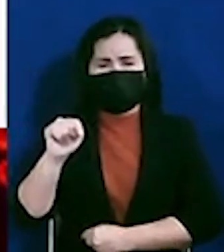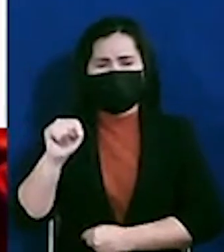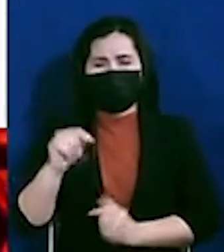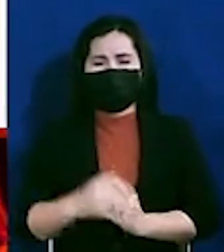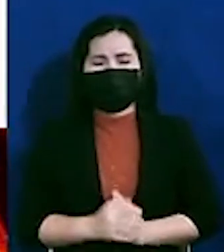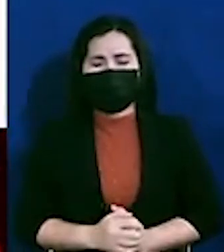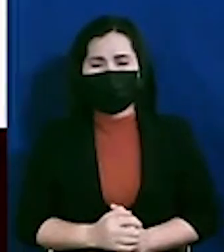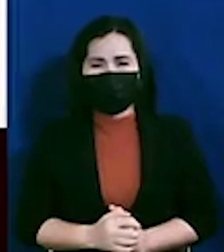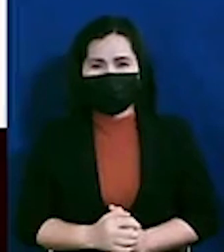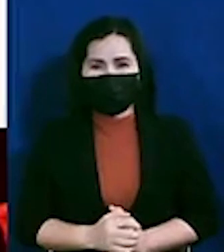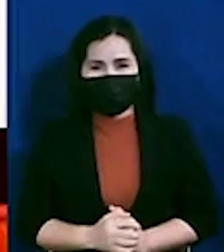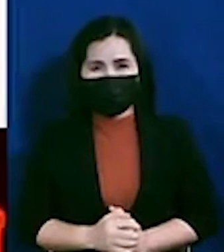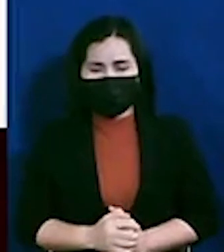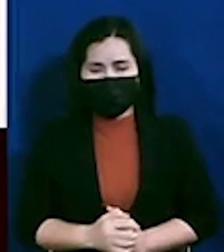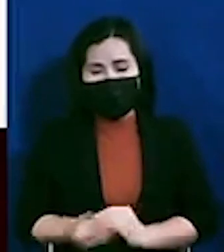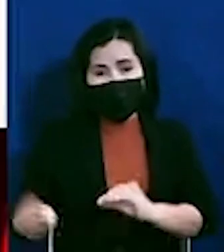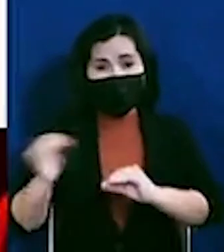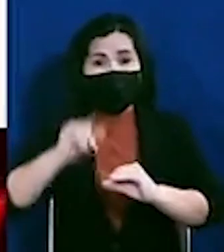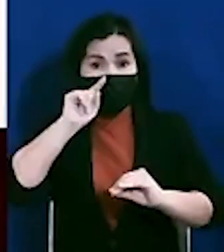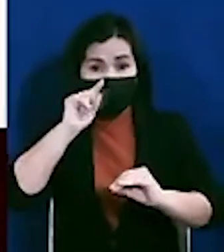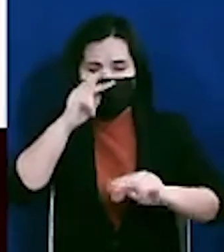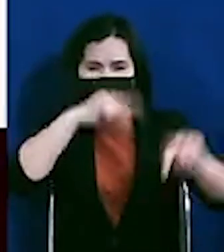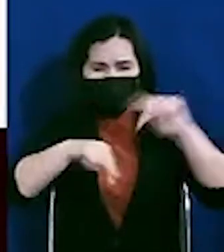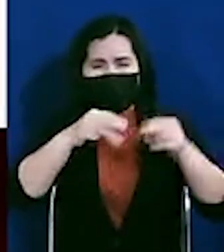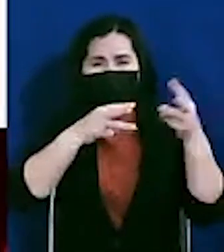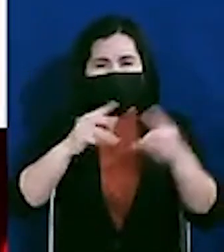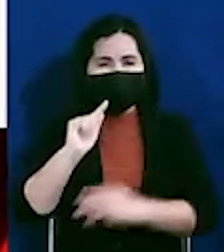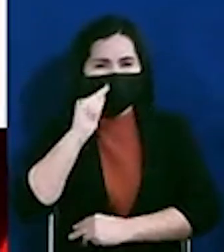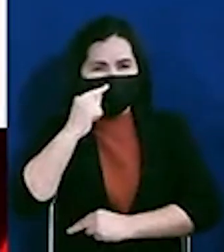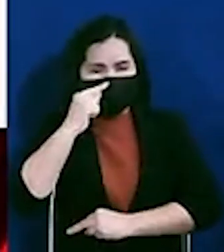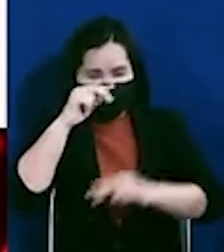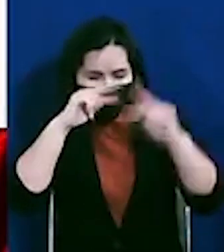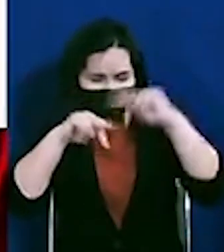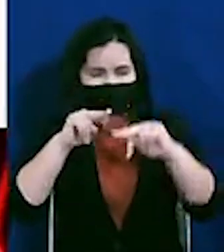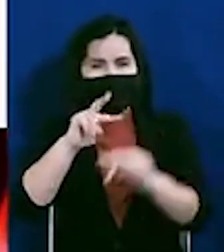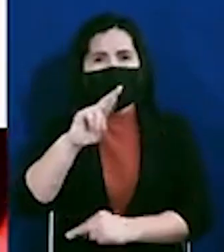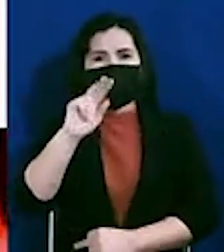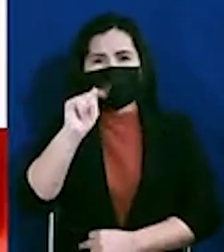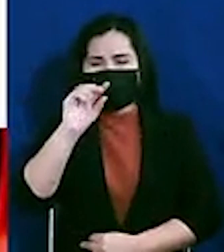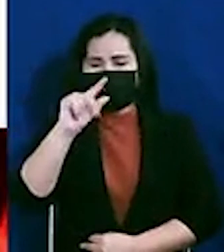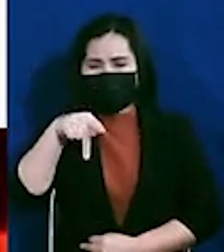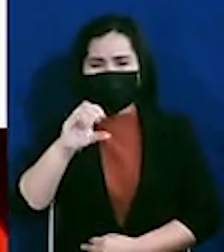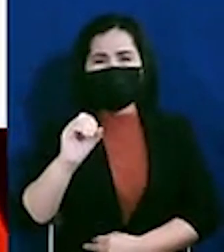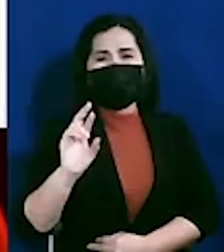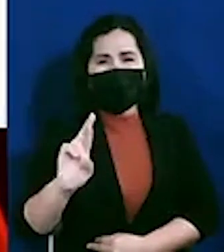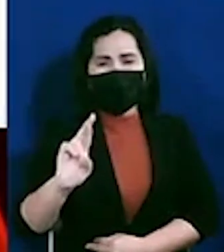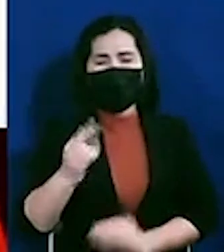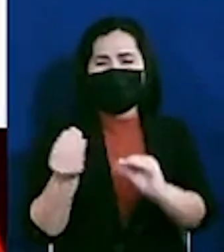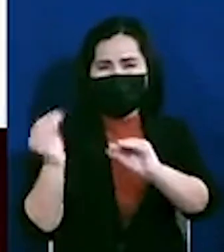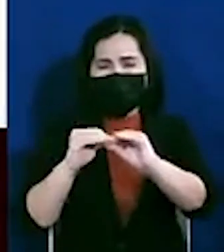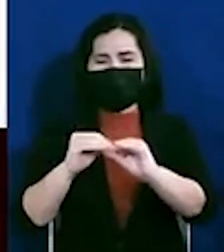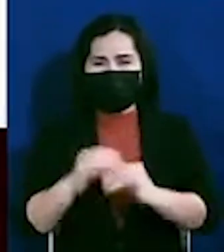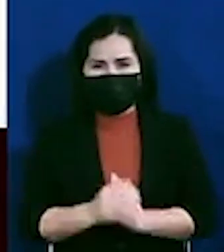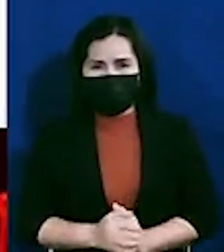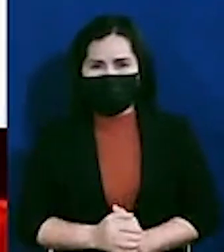นำไปสู่การตรวจ rt-pcrเพื่อยืนยันนะครับเพราะสถานการณ์เหล่านั้นน่ะได้รับการรับรองหรือ